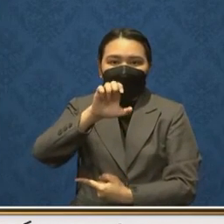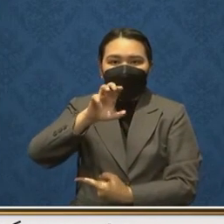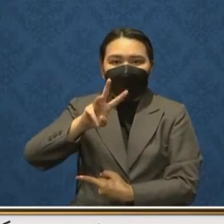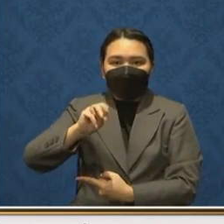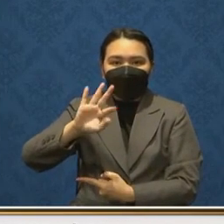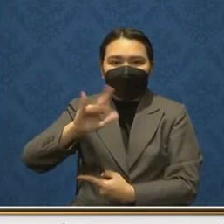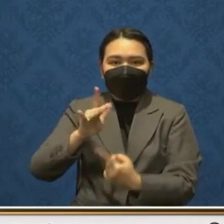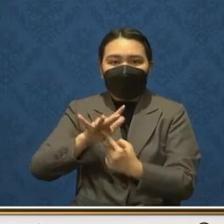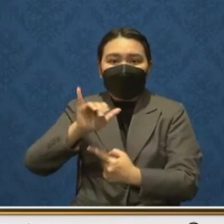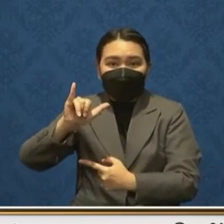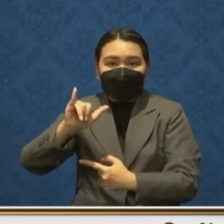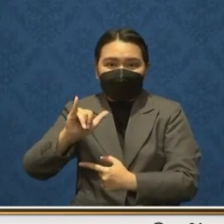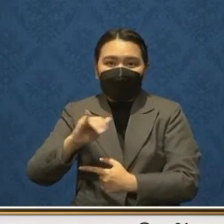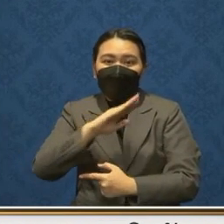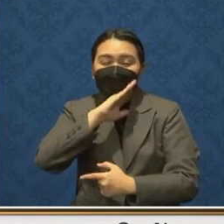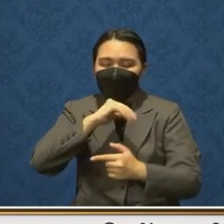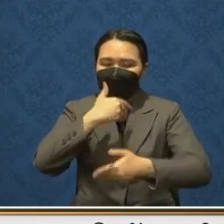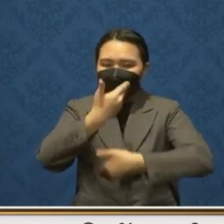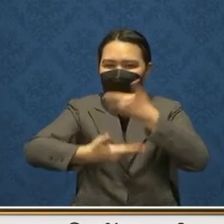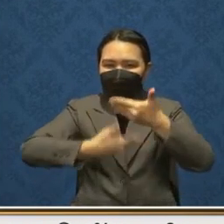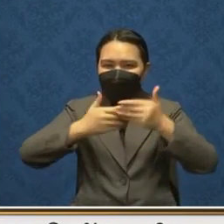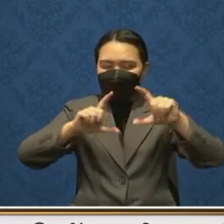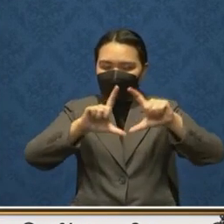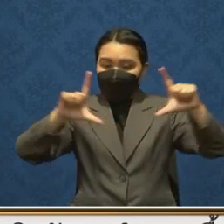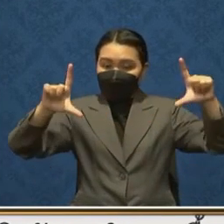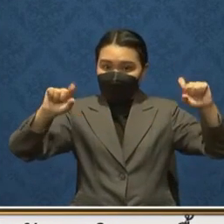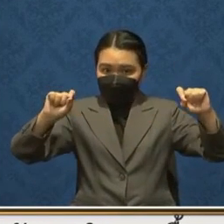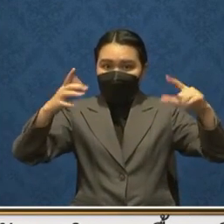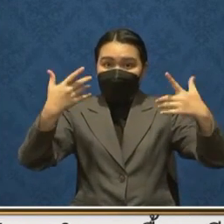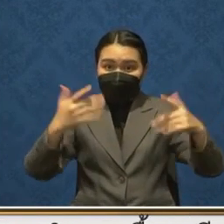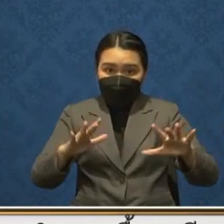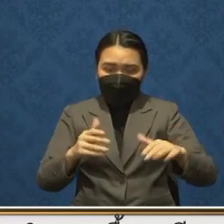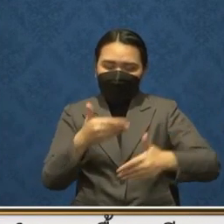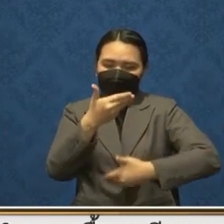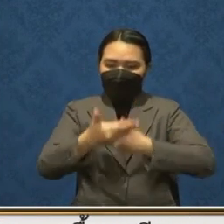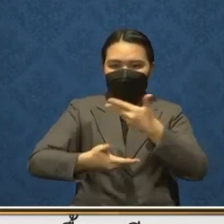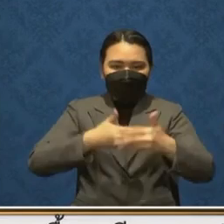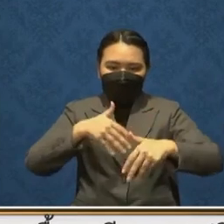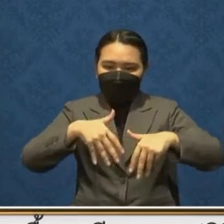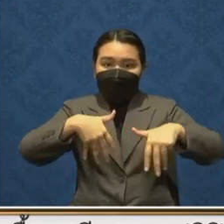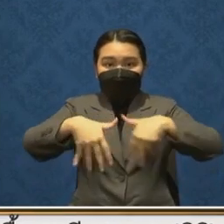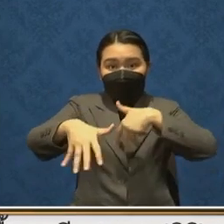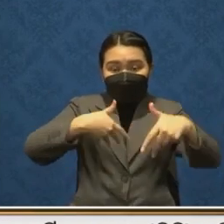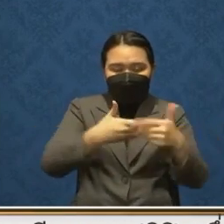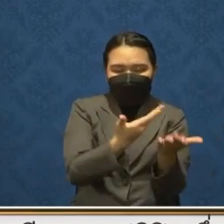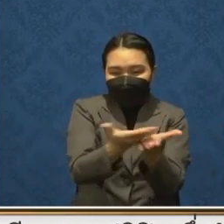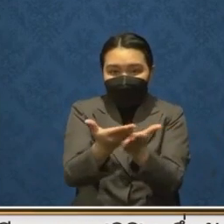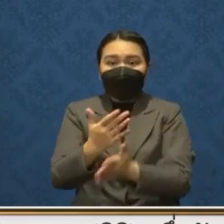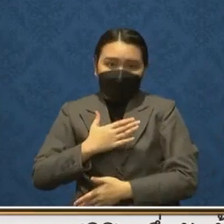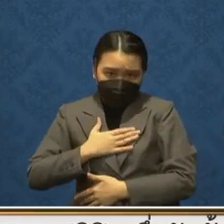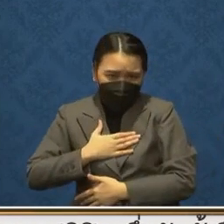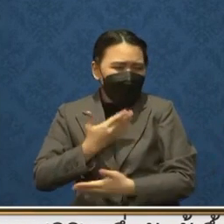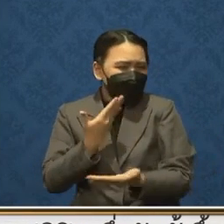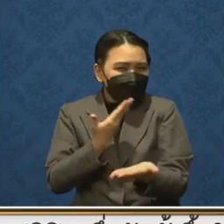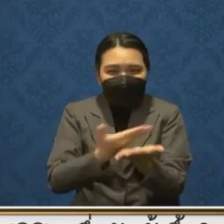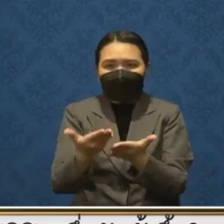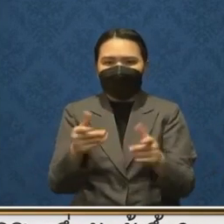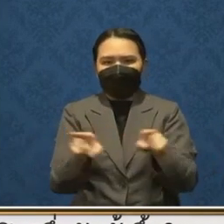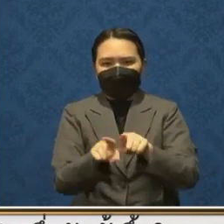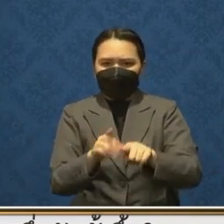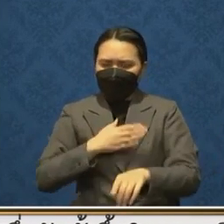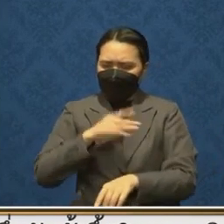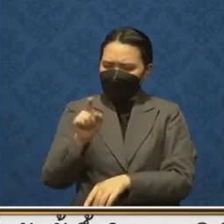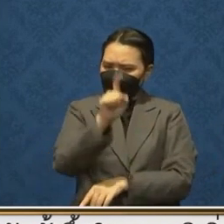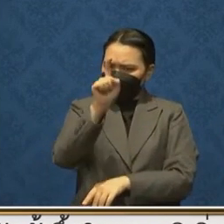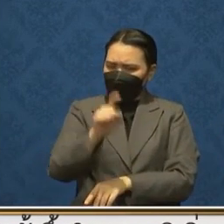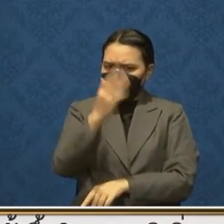ขึนไปครั ขายหมูครับประชาชนกไปซือผมก็ไปซือครับผมก็สงสยไ้ทํไมขายถูกจ